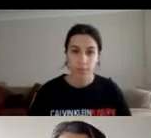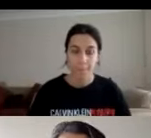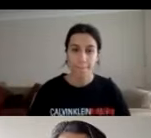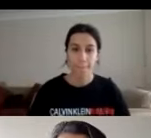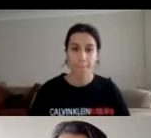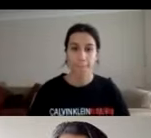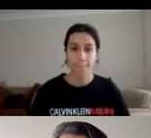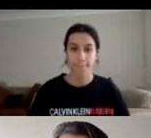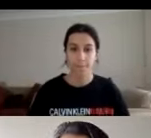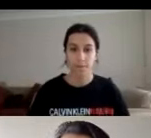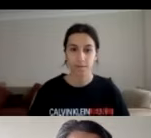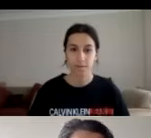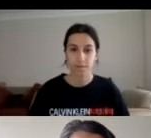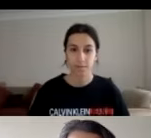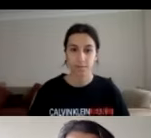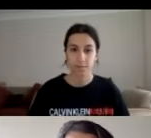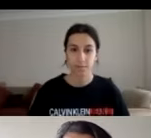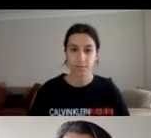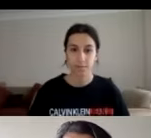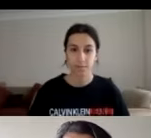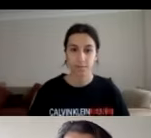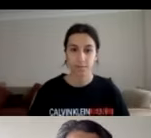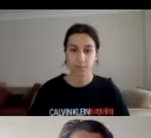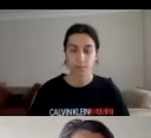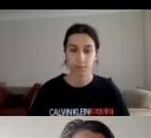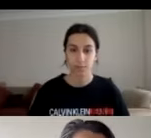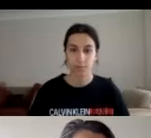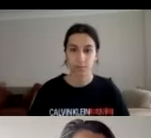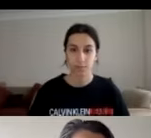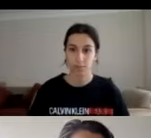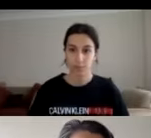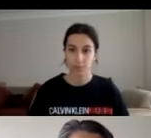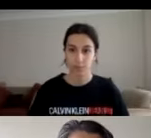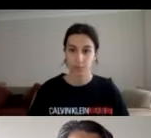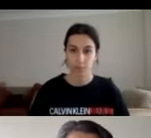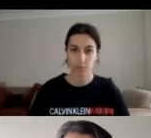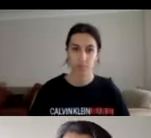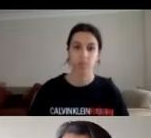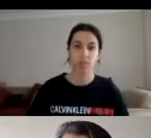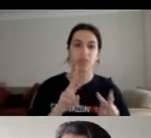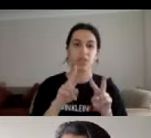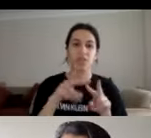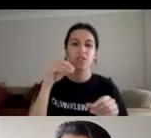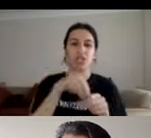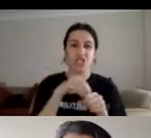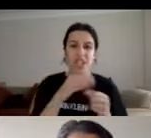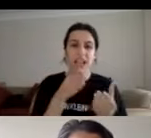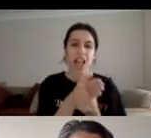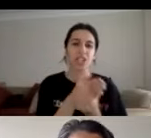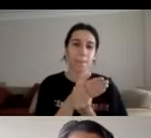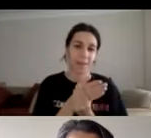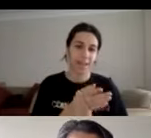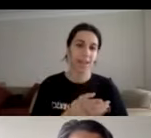Ekran geldi mi? Geldi. Geldi, tamam. Peki, şimdi bilişim teknolojilerinde erişilebilirlik gibi bir çatı başlık altında